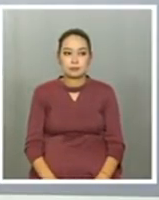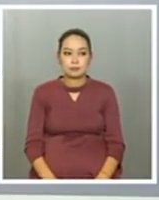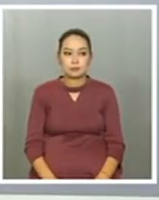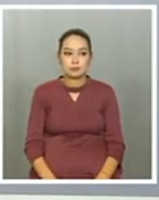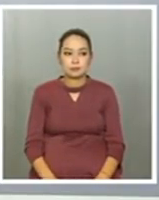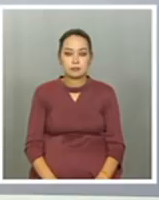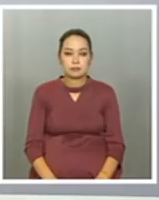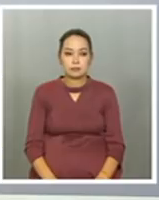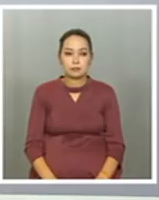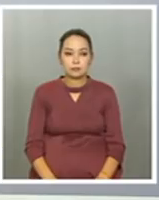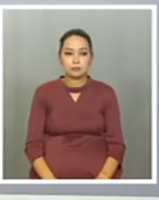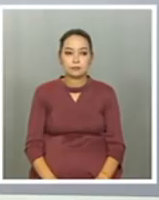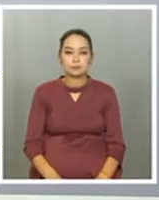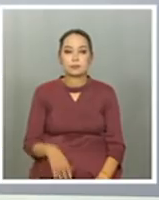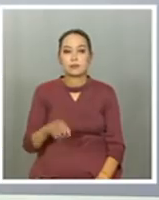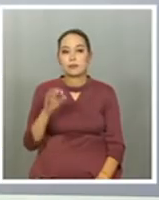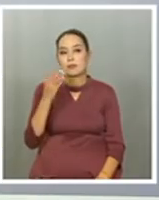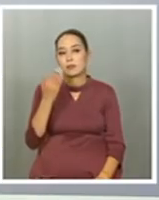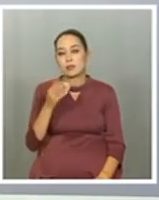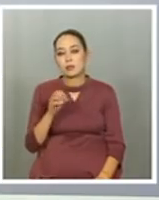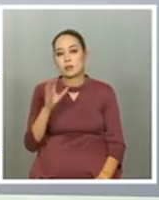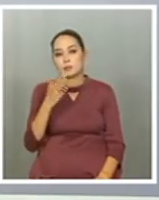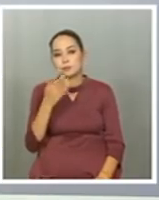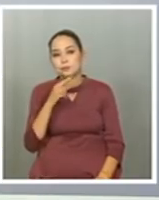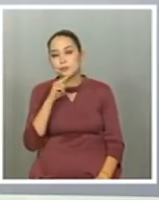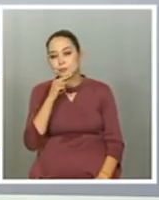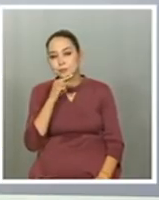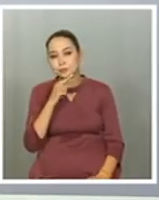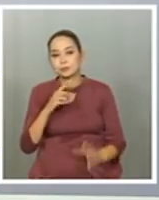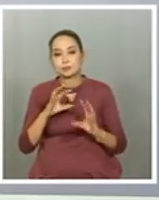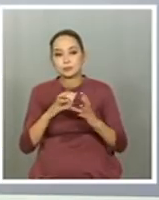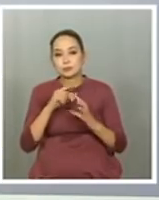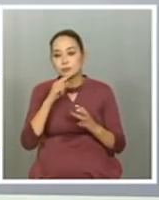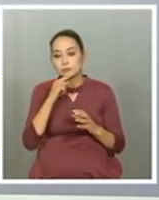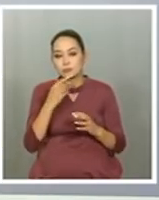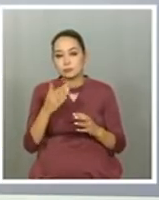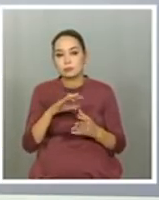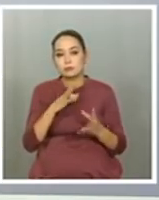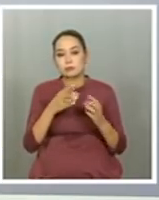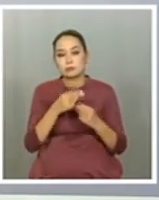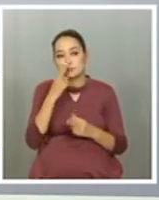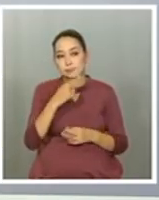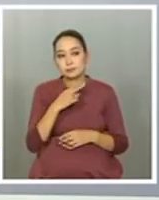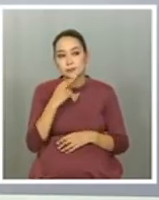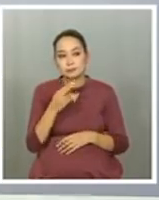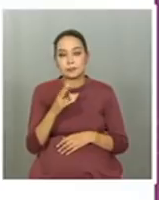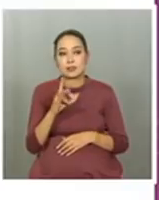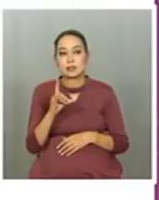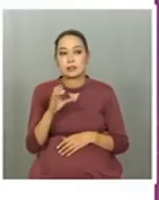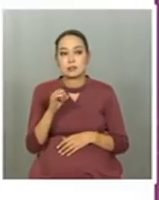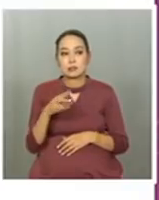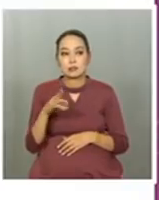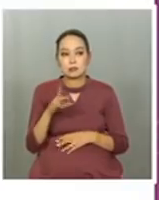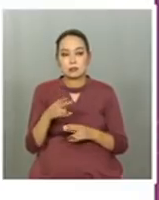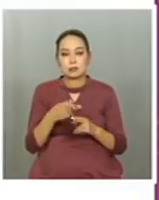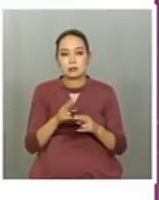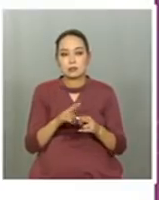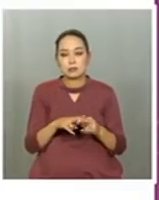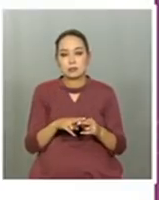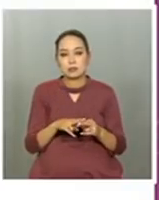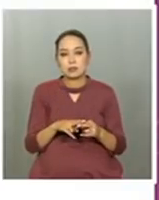Енді осы геоэкономиканың негізгі категорияларына ерекше жеке-жеке тоқталатын болсақ, нысандық геоэкономиканың